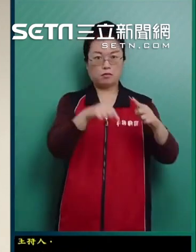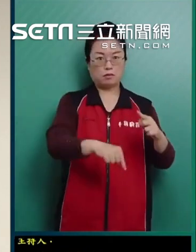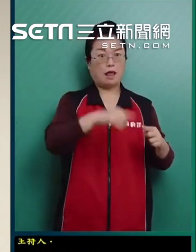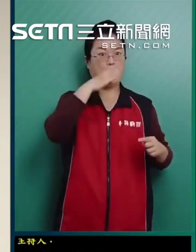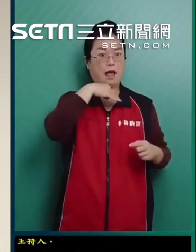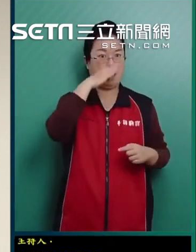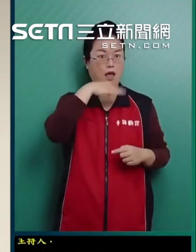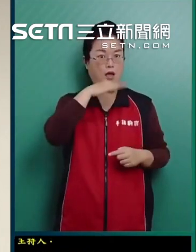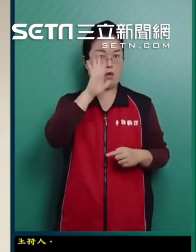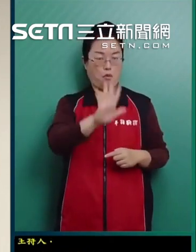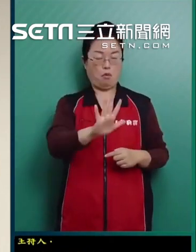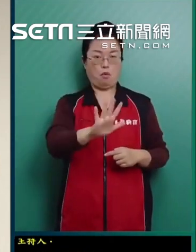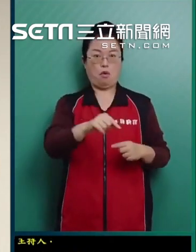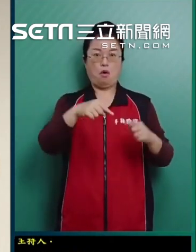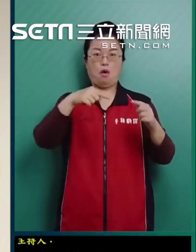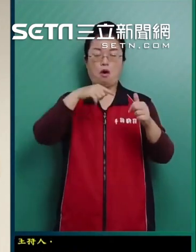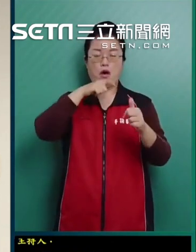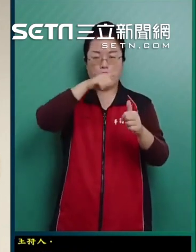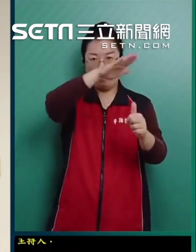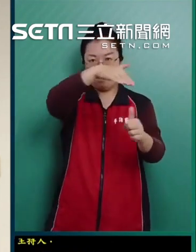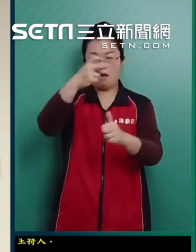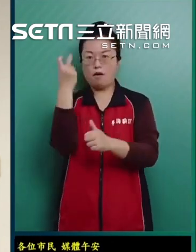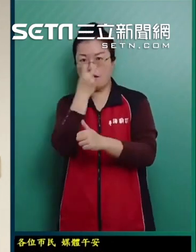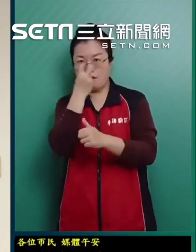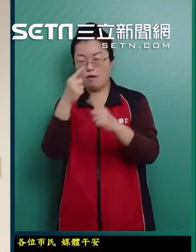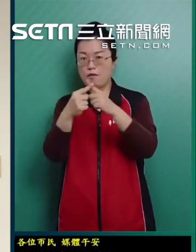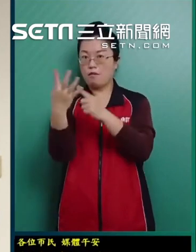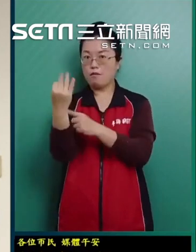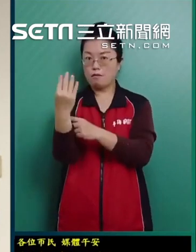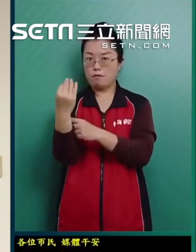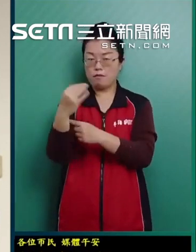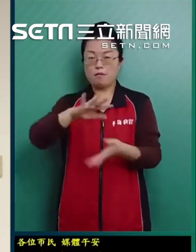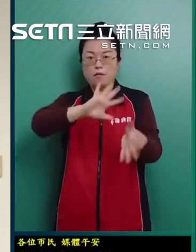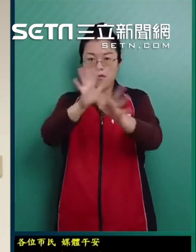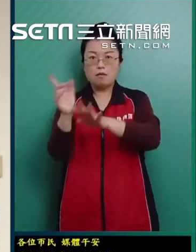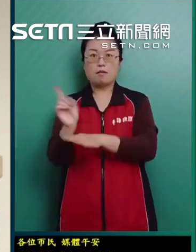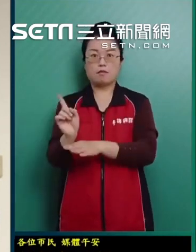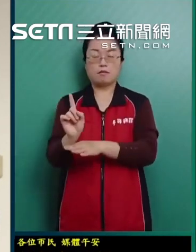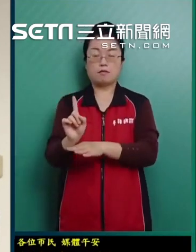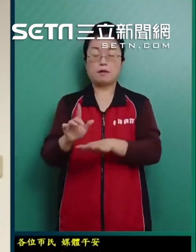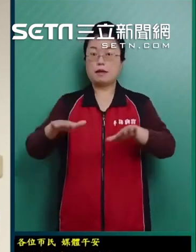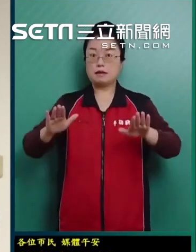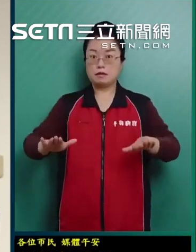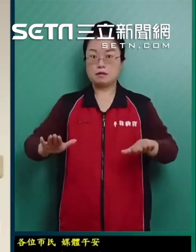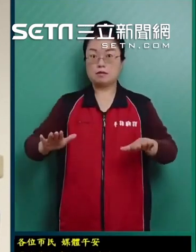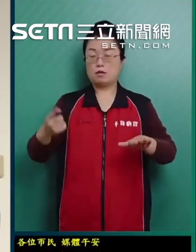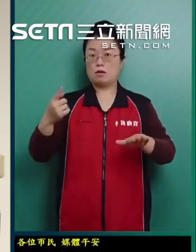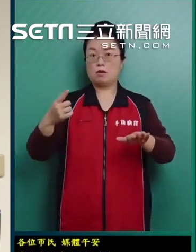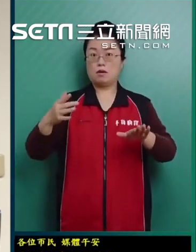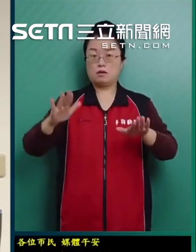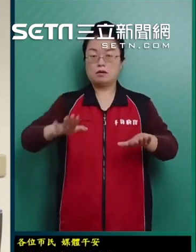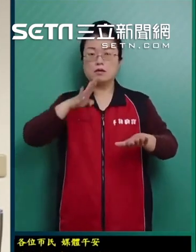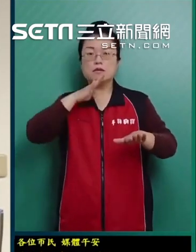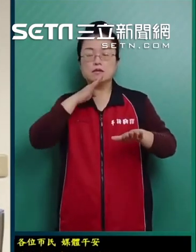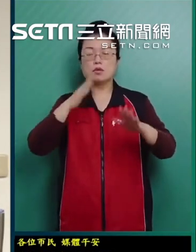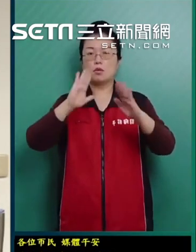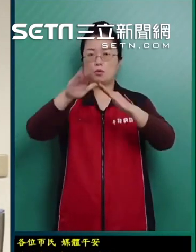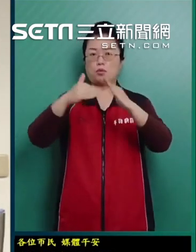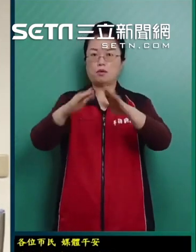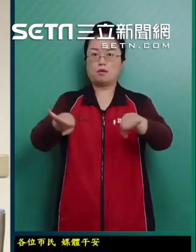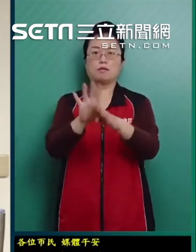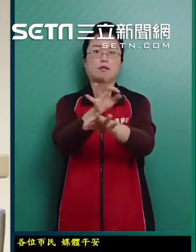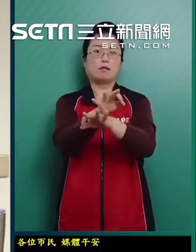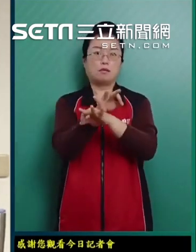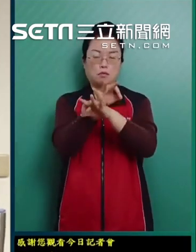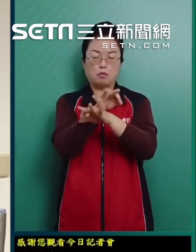人数以及筛检的情形。其次，今天是国民中小学、高中的开学日，昨天不论是北台湾、南台湾，